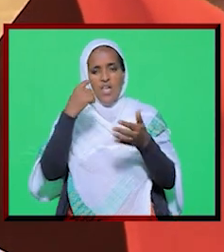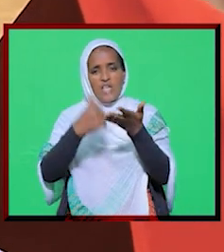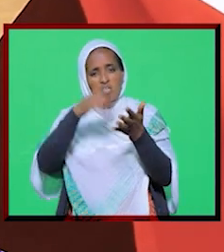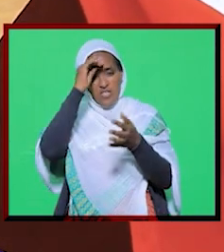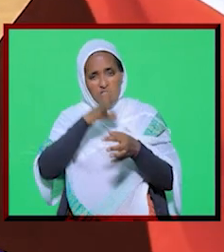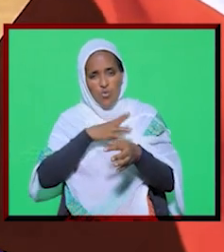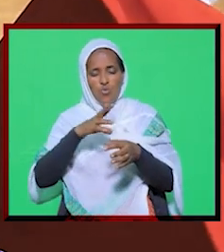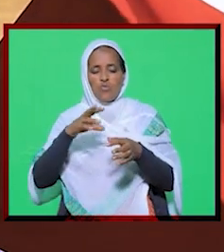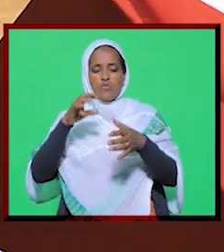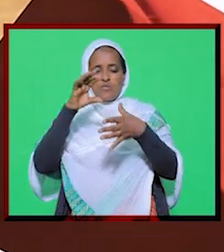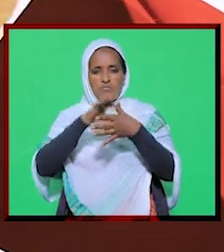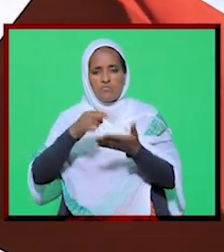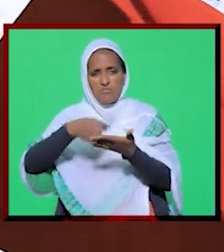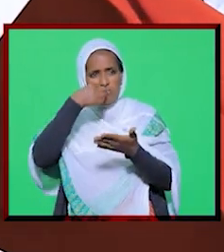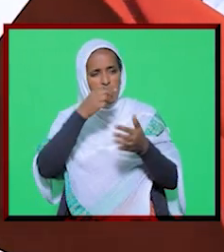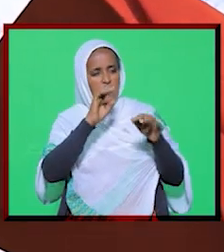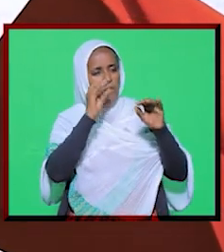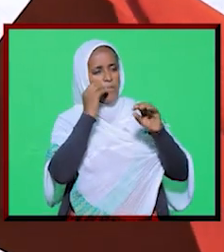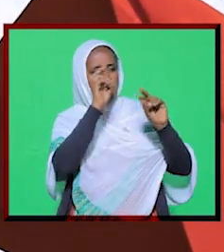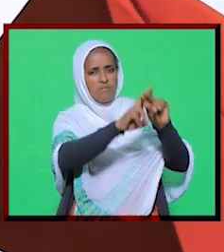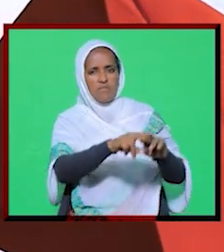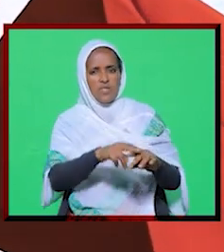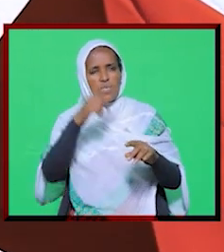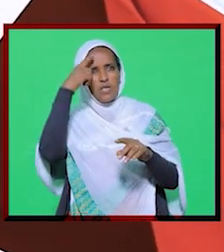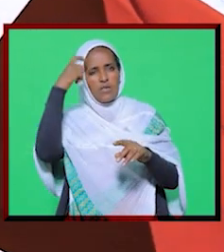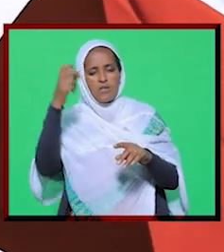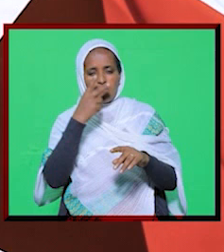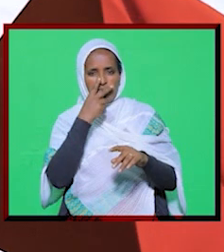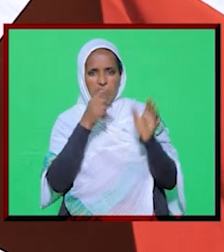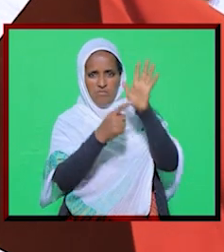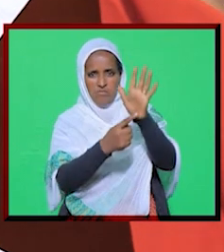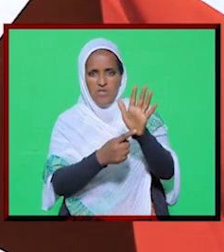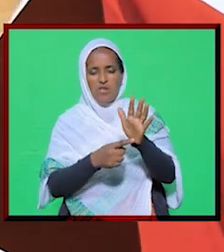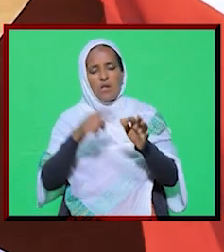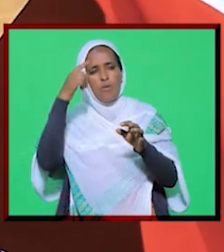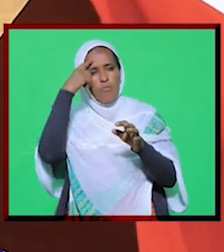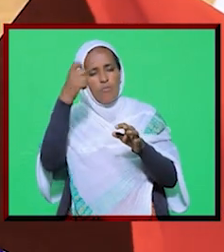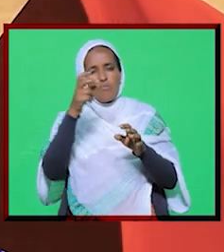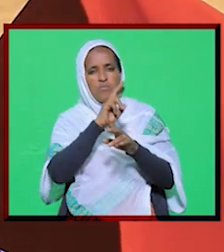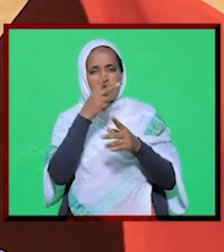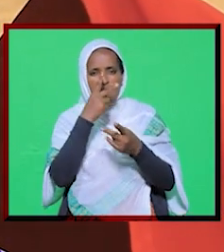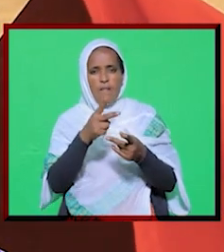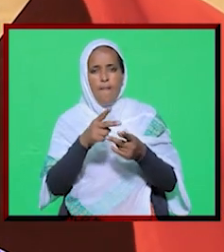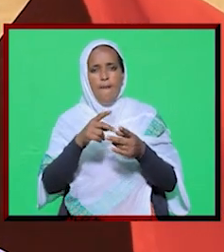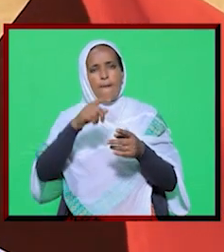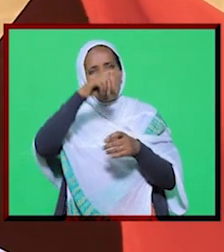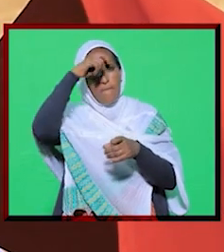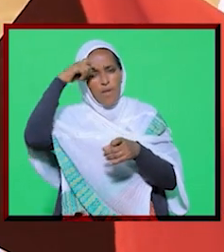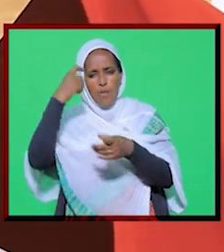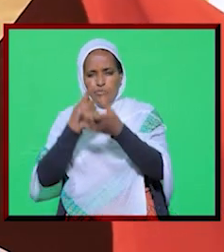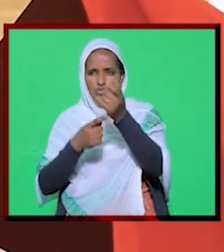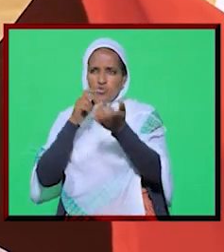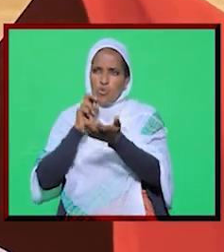ሰው ስጋው ደግሞ አልቀበልም ብሎ ከቤቱ ቀርቶ ሳለ ይላል ህልም አሳየው እግዚአብሔር። በህልሙ ምን ያያል? በበረሃ ብቻውን